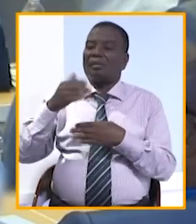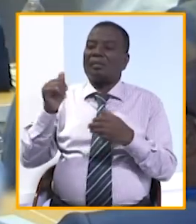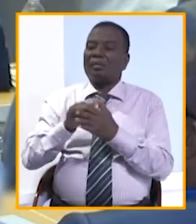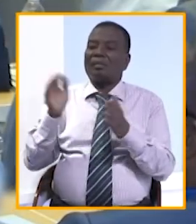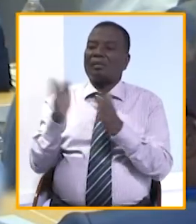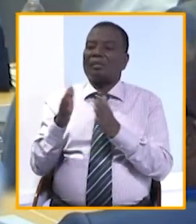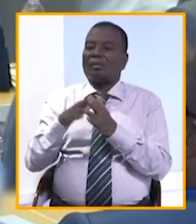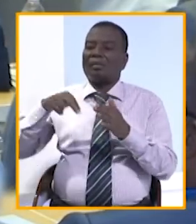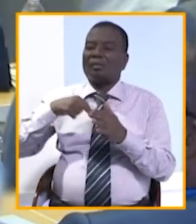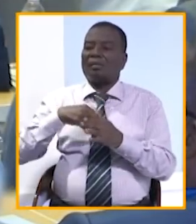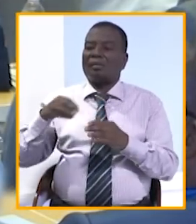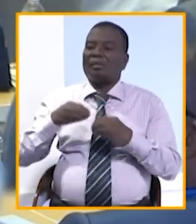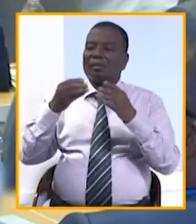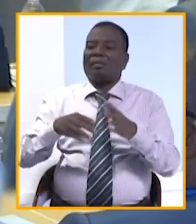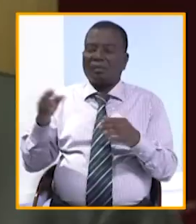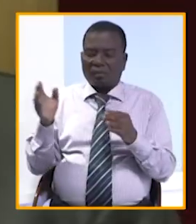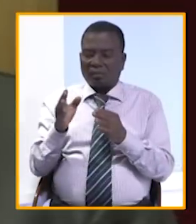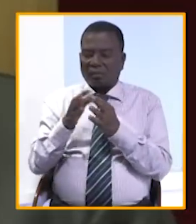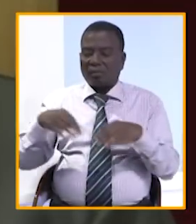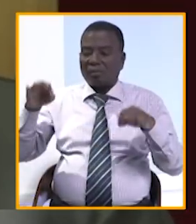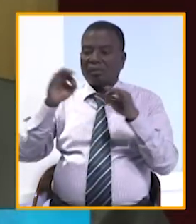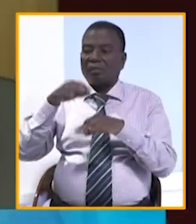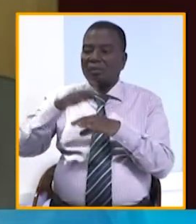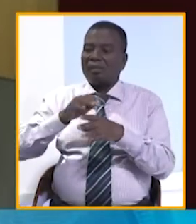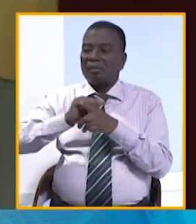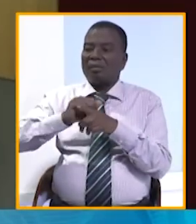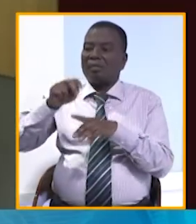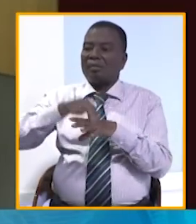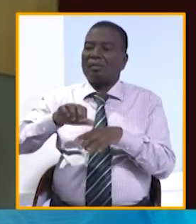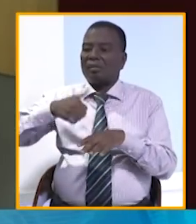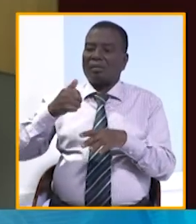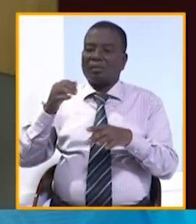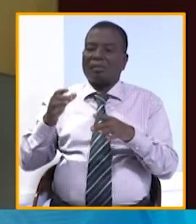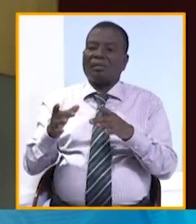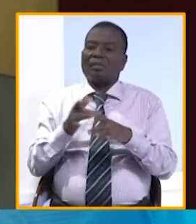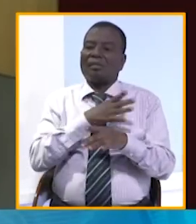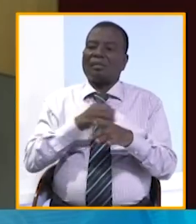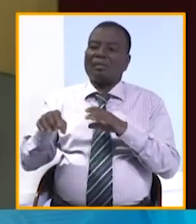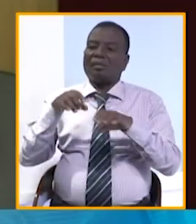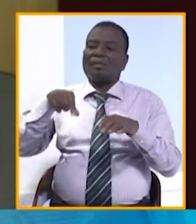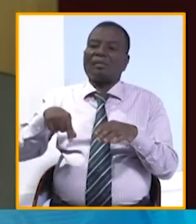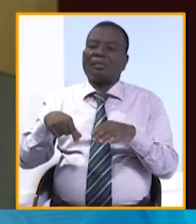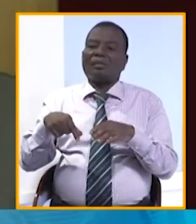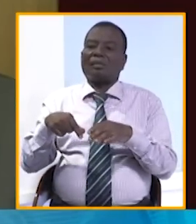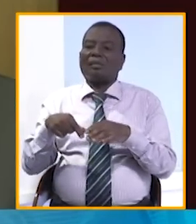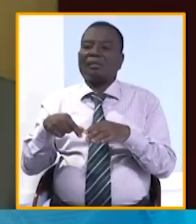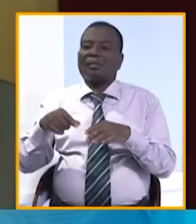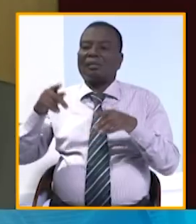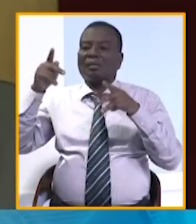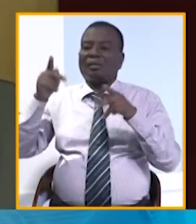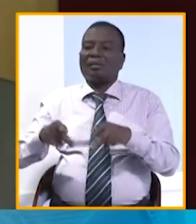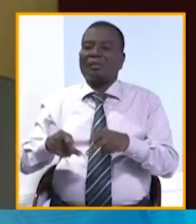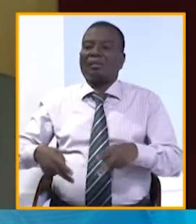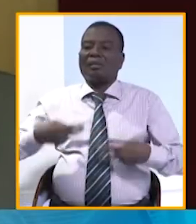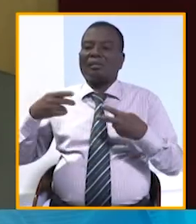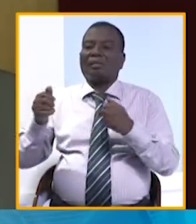rencontre, nous allons mettre l'accent sur la formation des jeunes fidèles et surtout faire en sorte que les personnes vivant le VIH qui